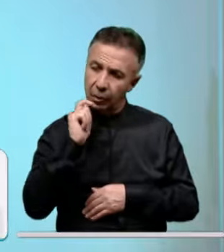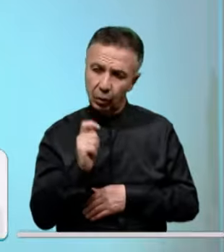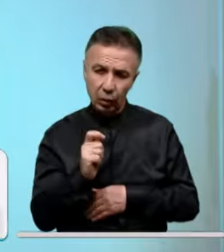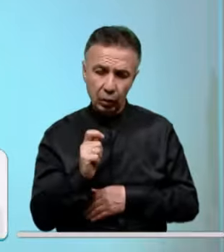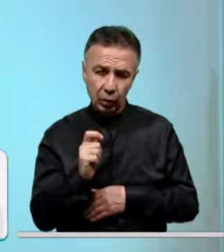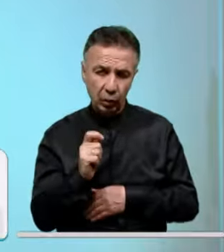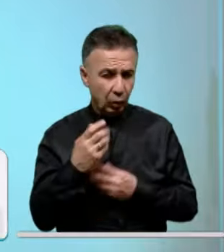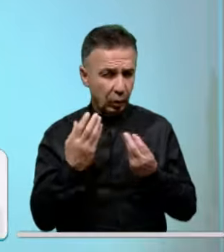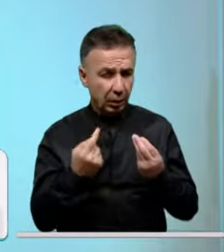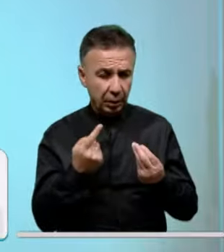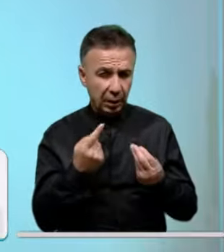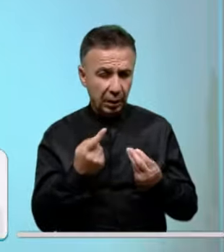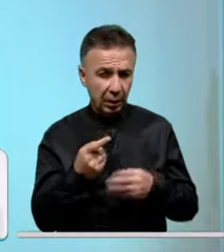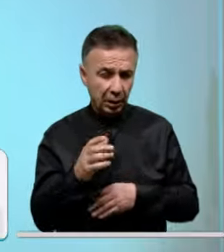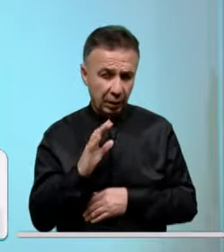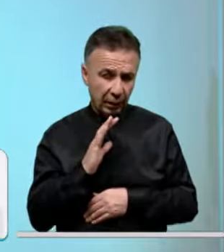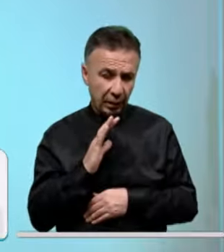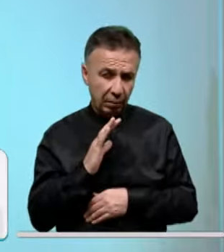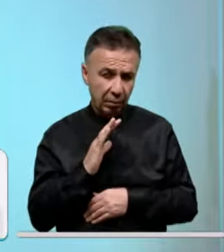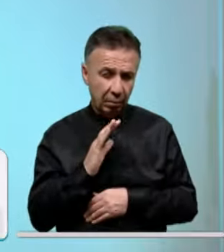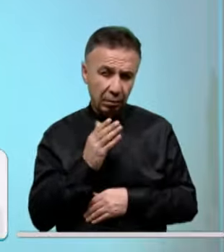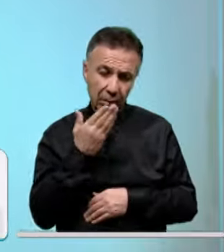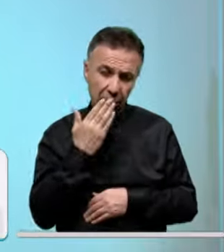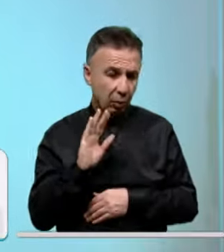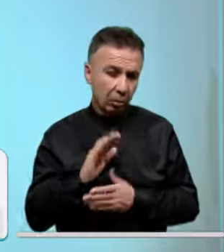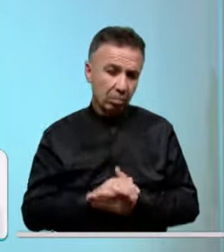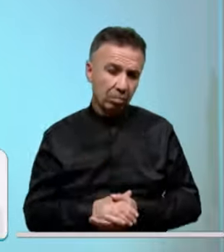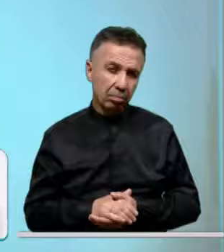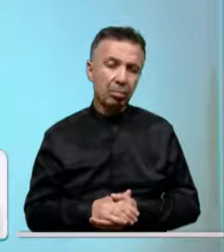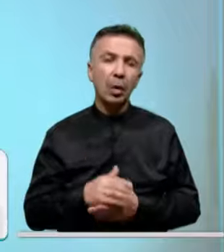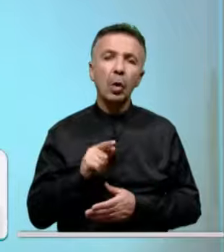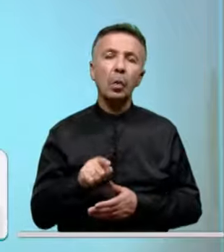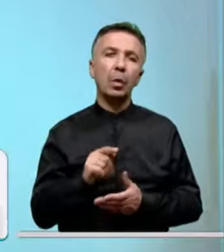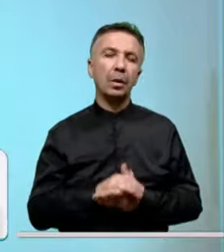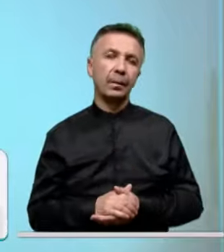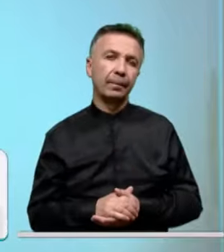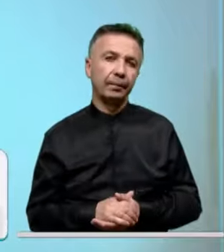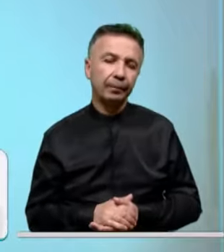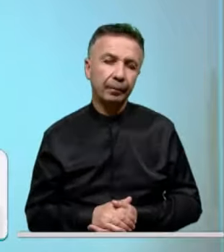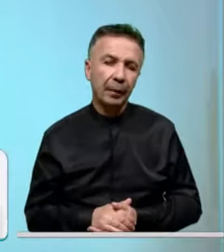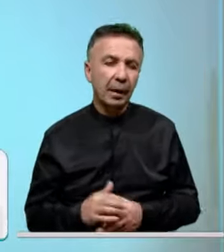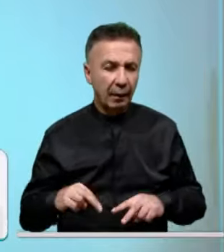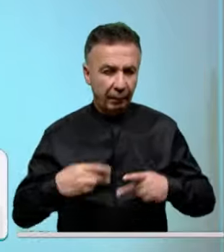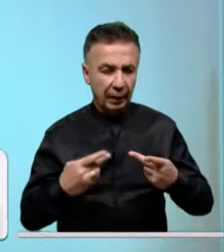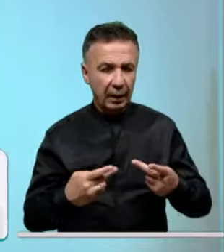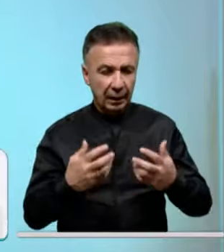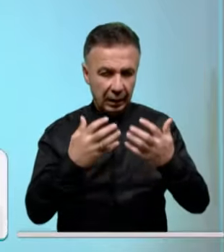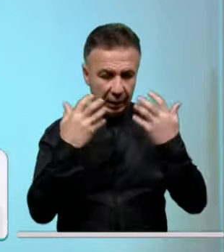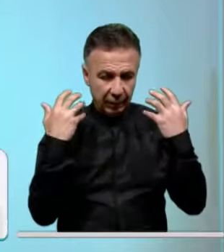mı? Hiç kimse ne sattım diyor ne aldım diyor. Burada da vekaletle kurbanla